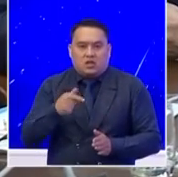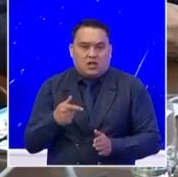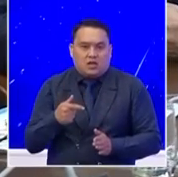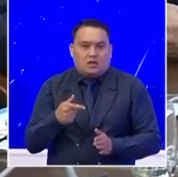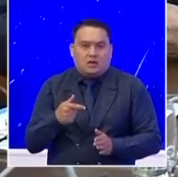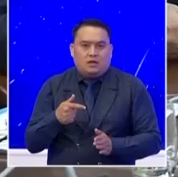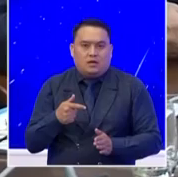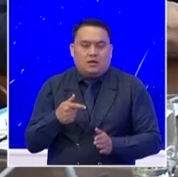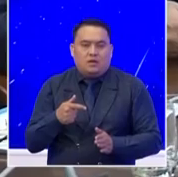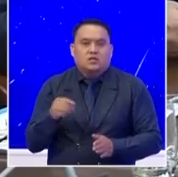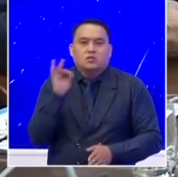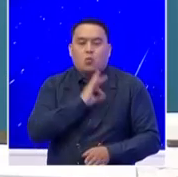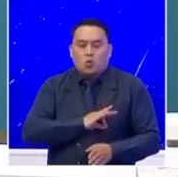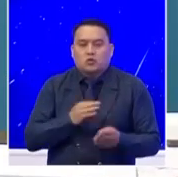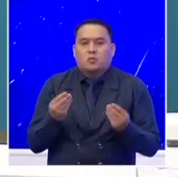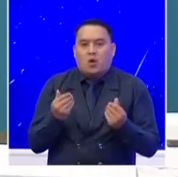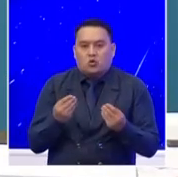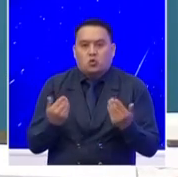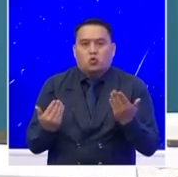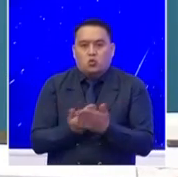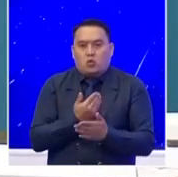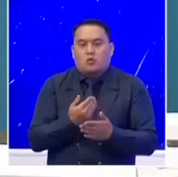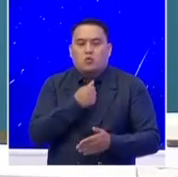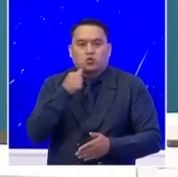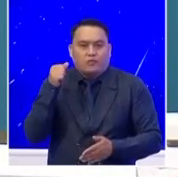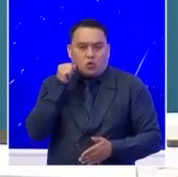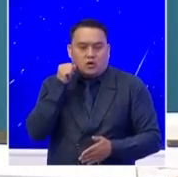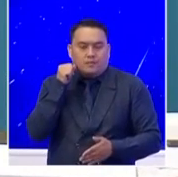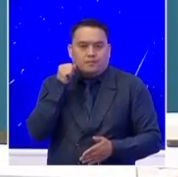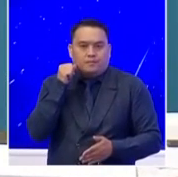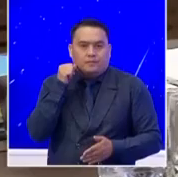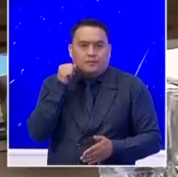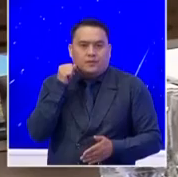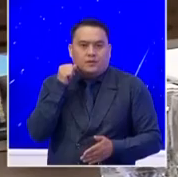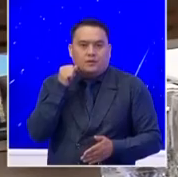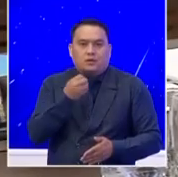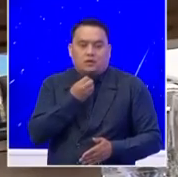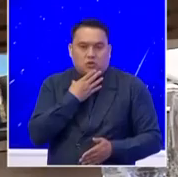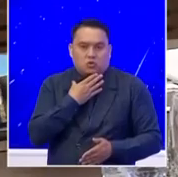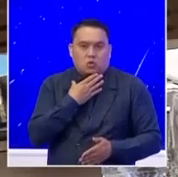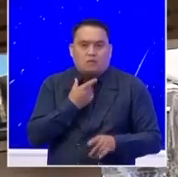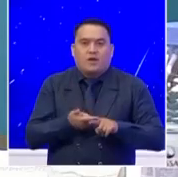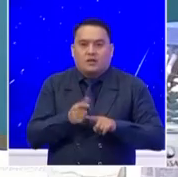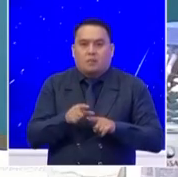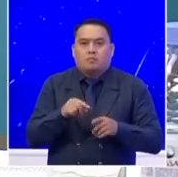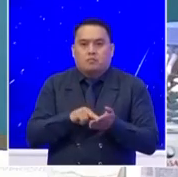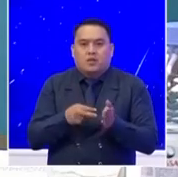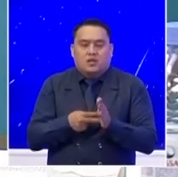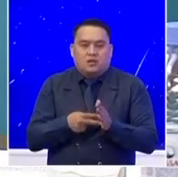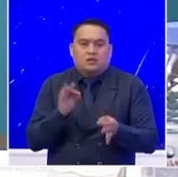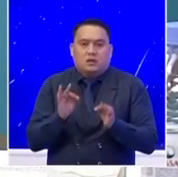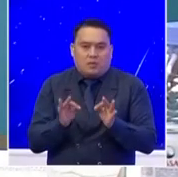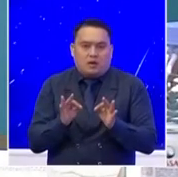По освоению средств на уровне прошлого года. Да. Да, неплохо. Вот в этом плане работа.